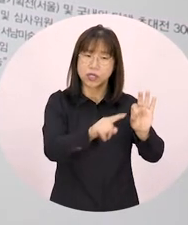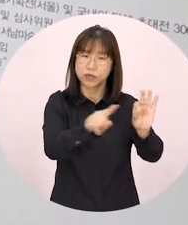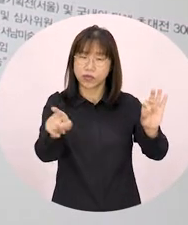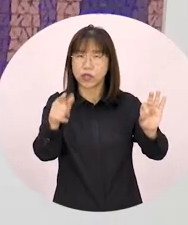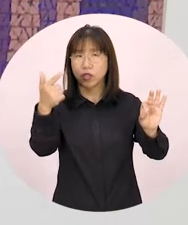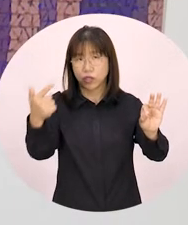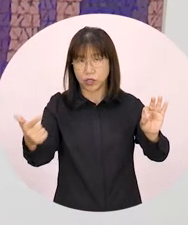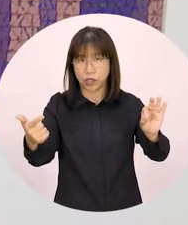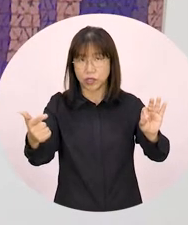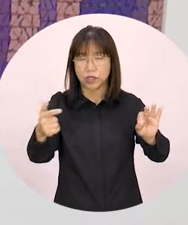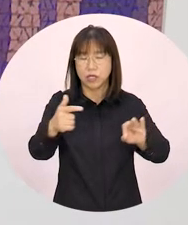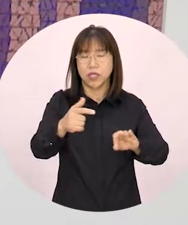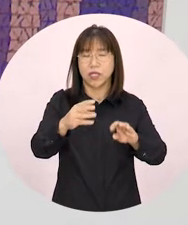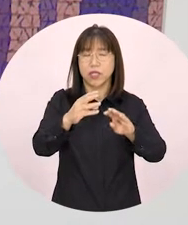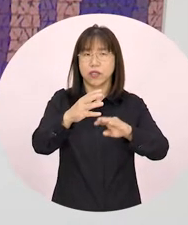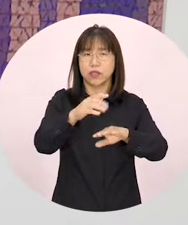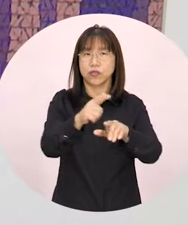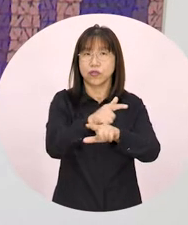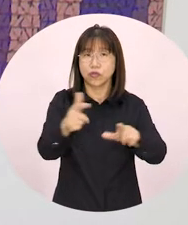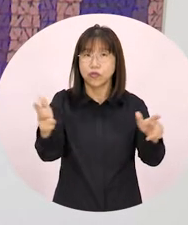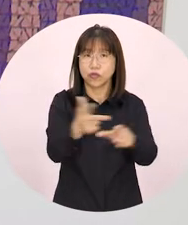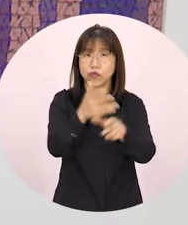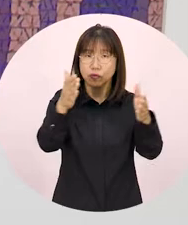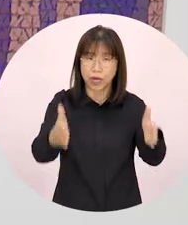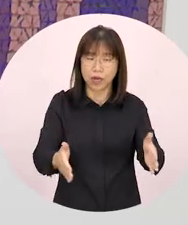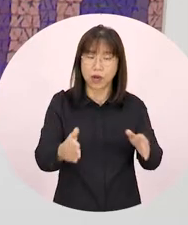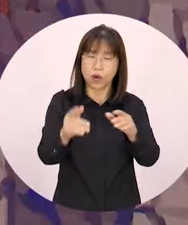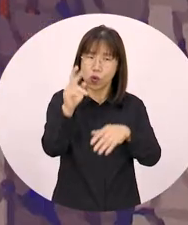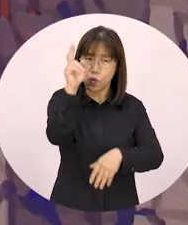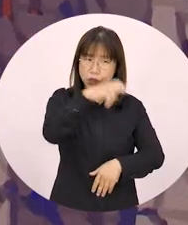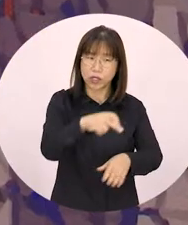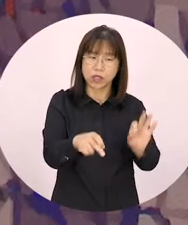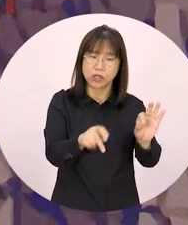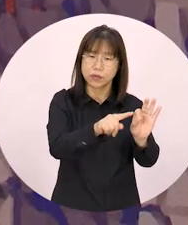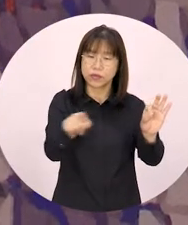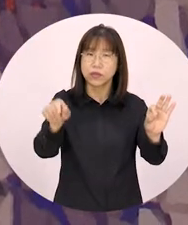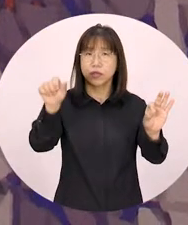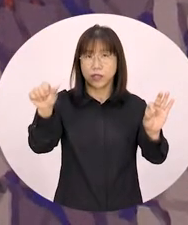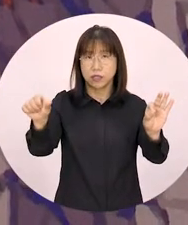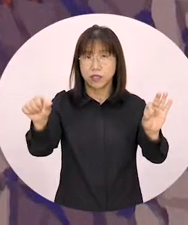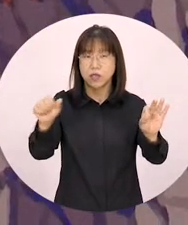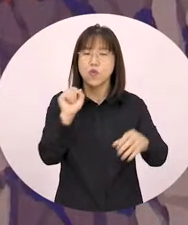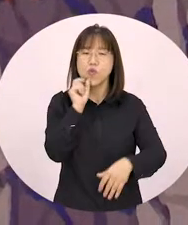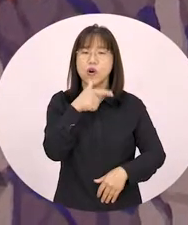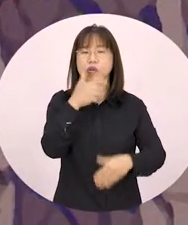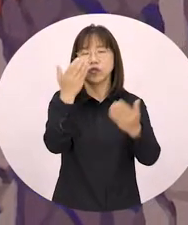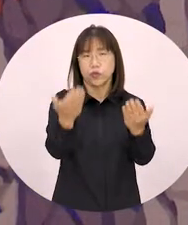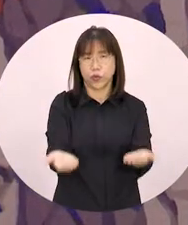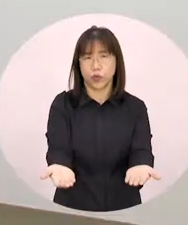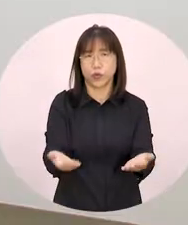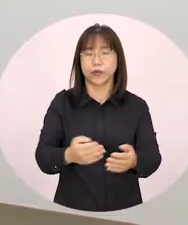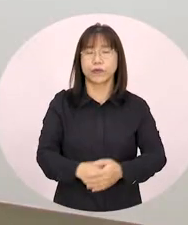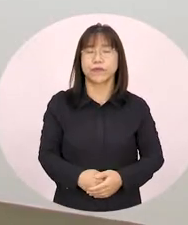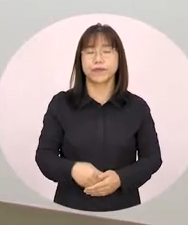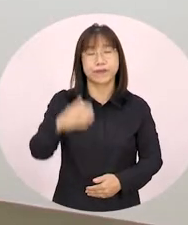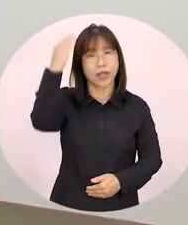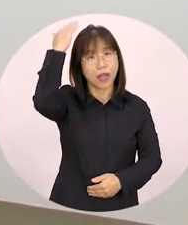오후 6시까지, 주말은 오전 10시부터 오후 5시까지 감상할 수 있으며 월요일은 휴관입니다.